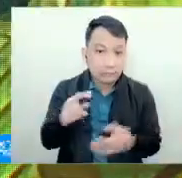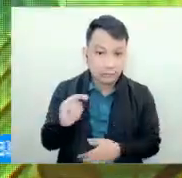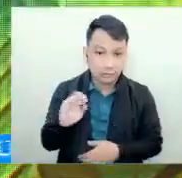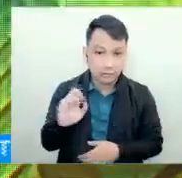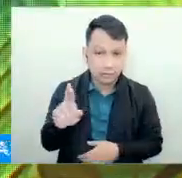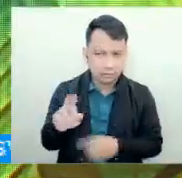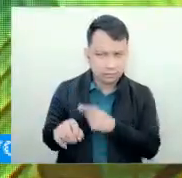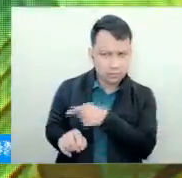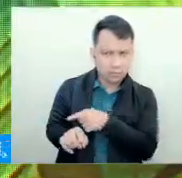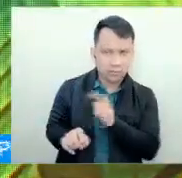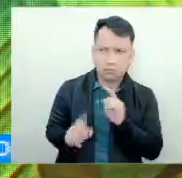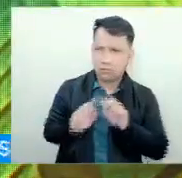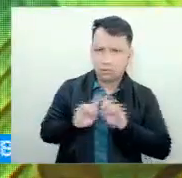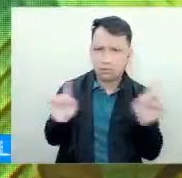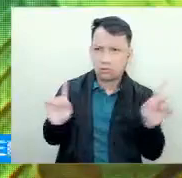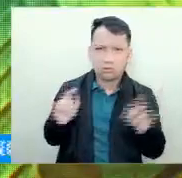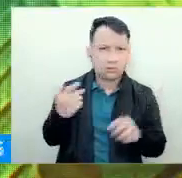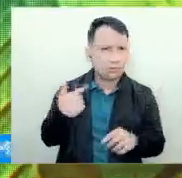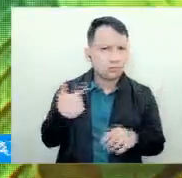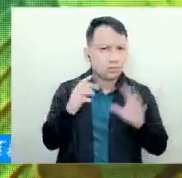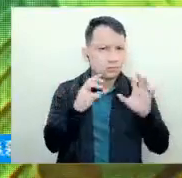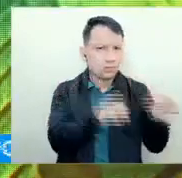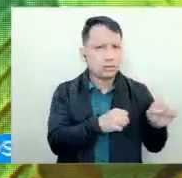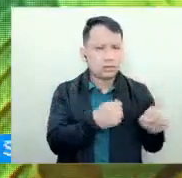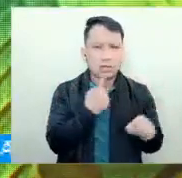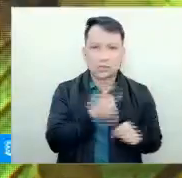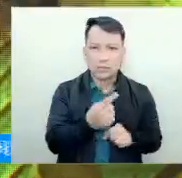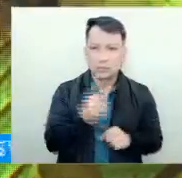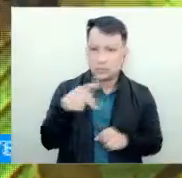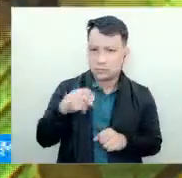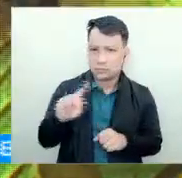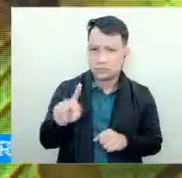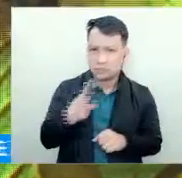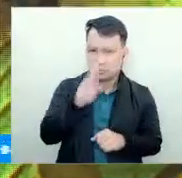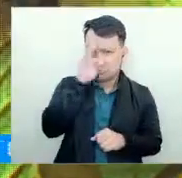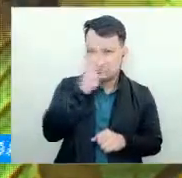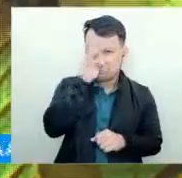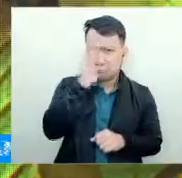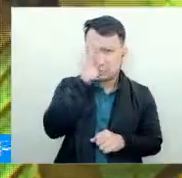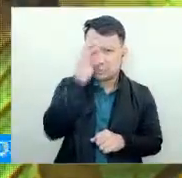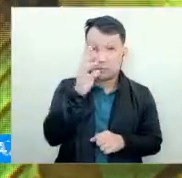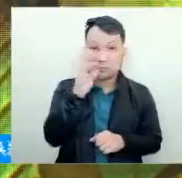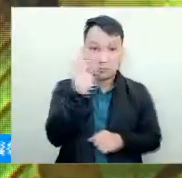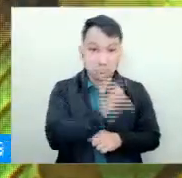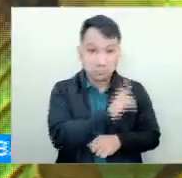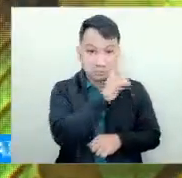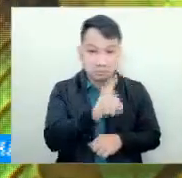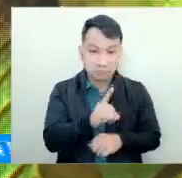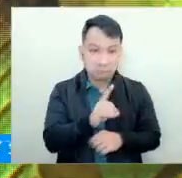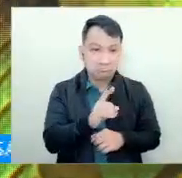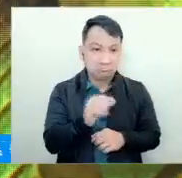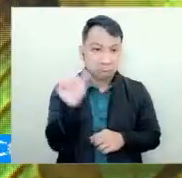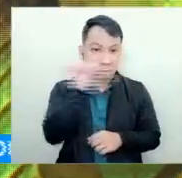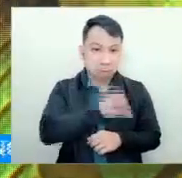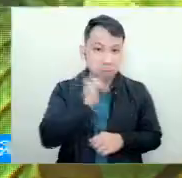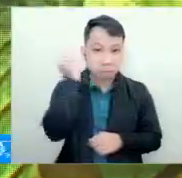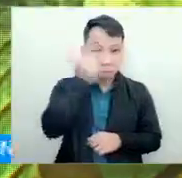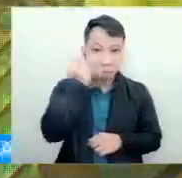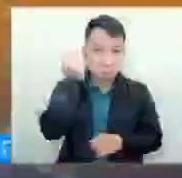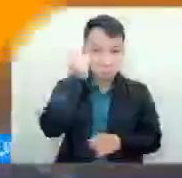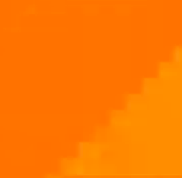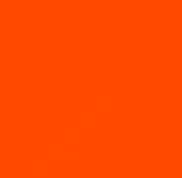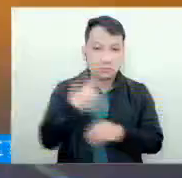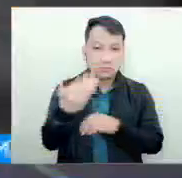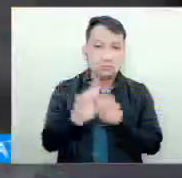otoridad, hindi yan makakalusot. Tingin naman ng PNP, gawa-gawa lang ang issue para siraan ang gobyerno. Nagbabalik si Camille Samonte.